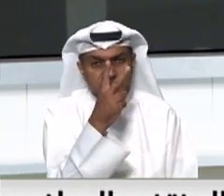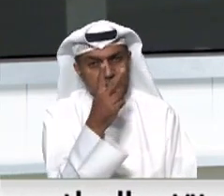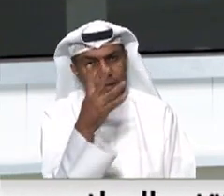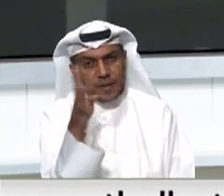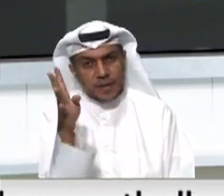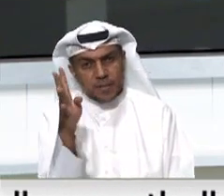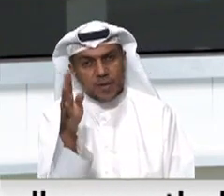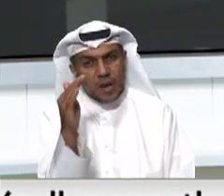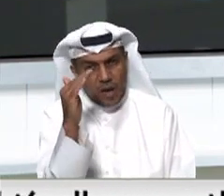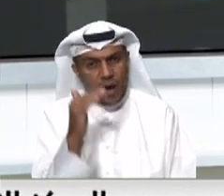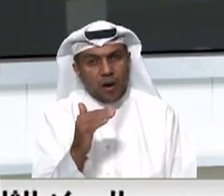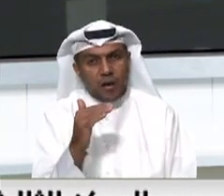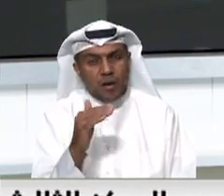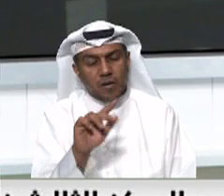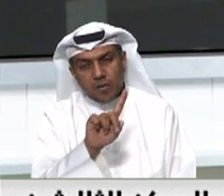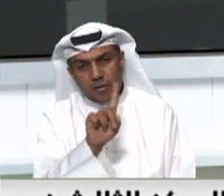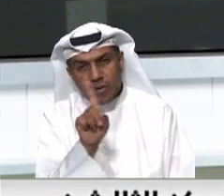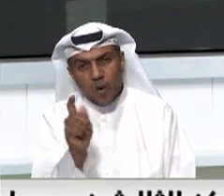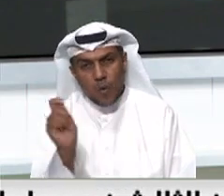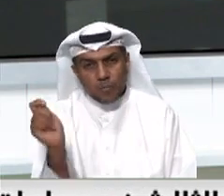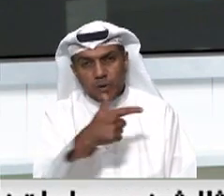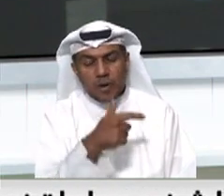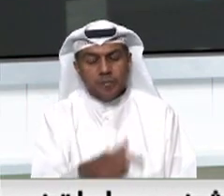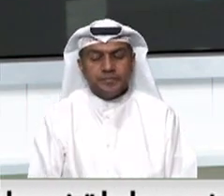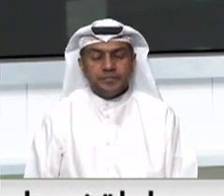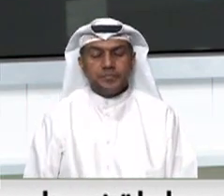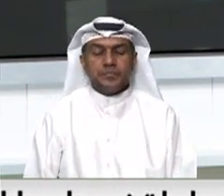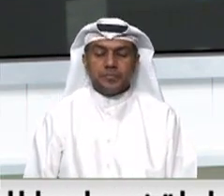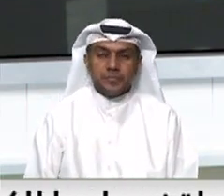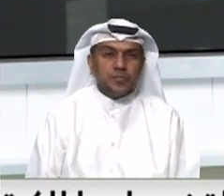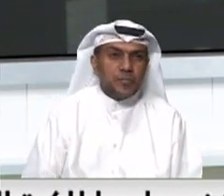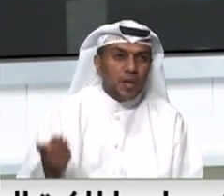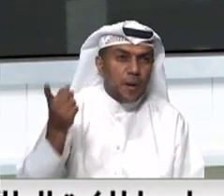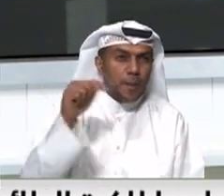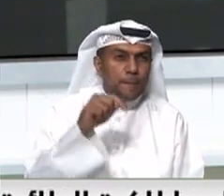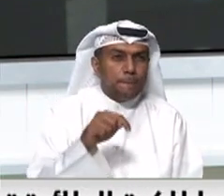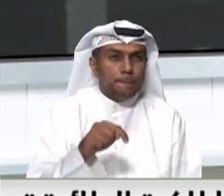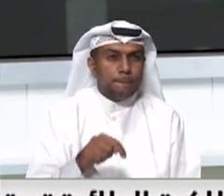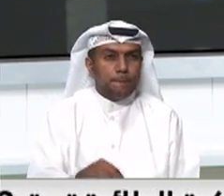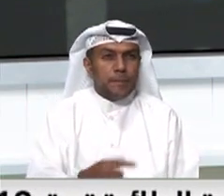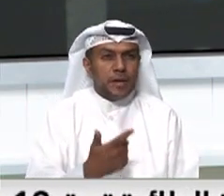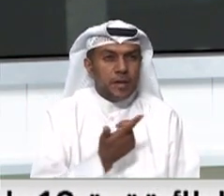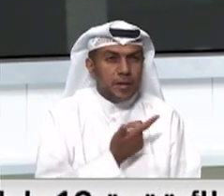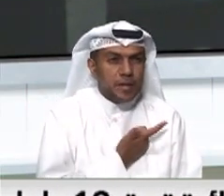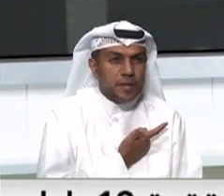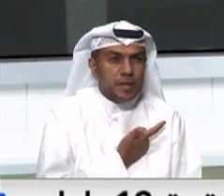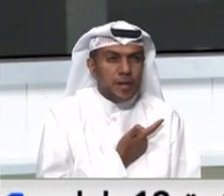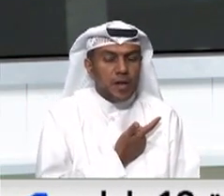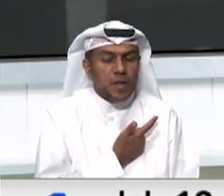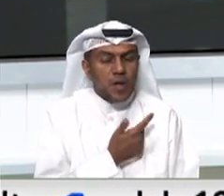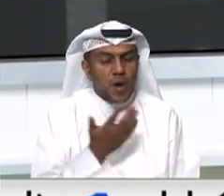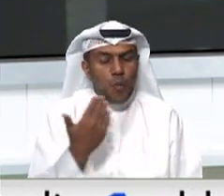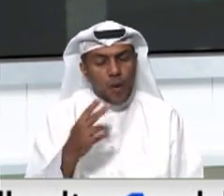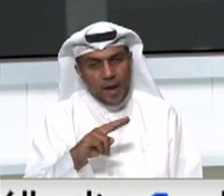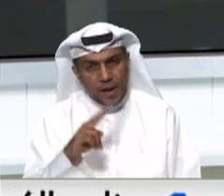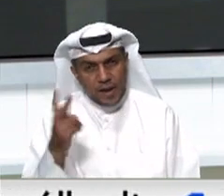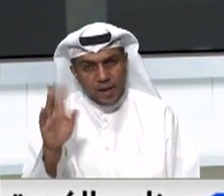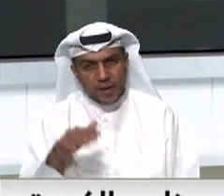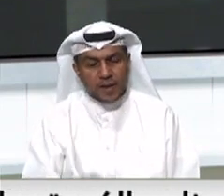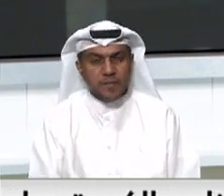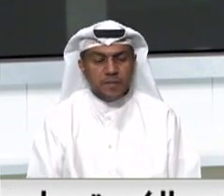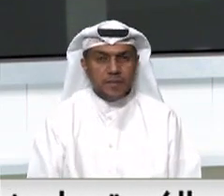42 كيلومتر في الساعة. إلى منتصف الأسبوع القادم تتحول الرياح إلى رياح متقلبة الاتجاه خفيفة السرعة